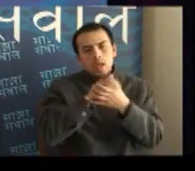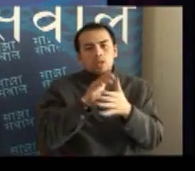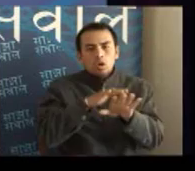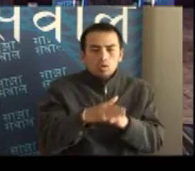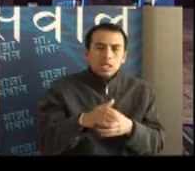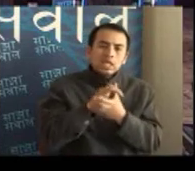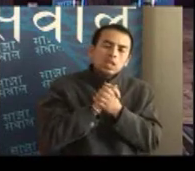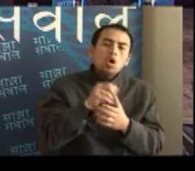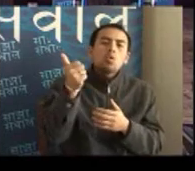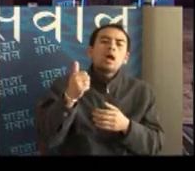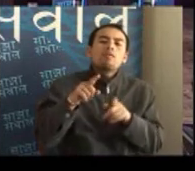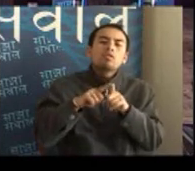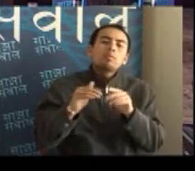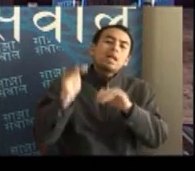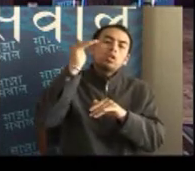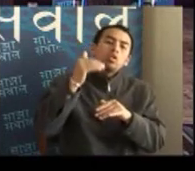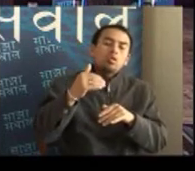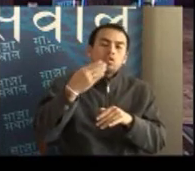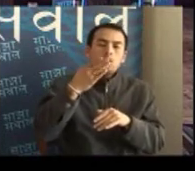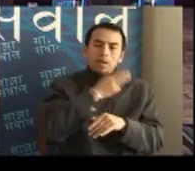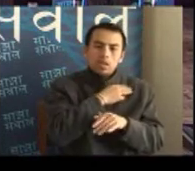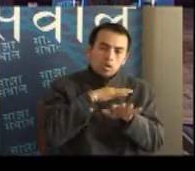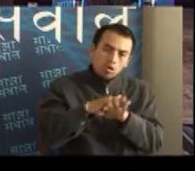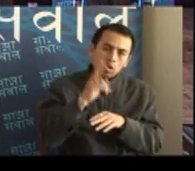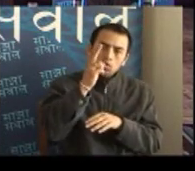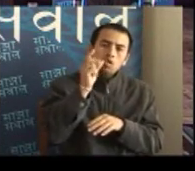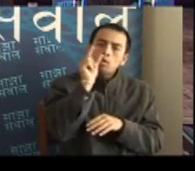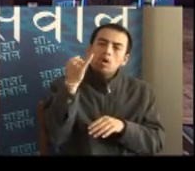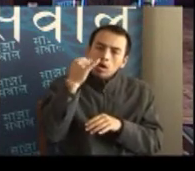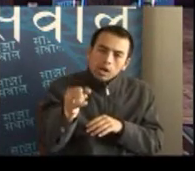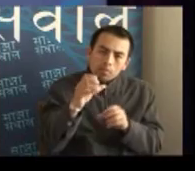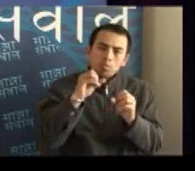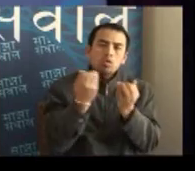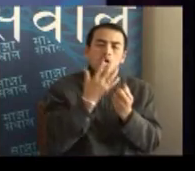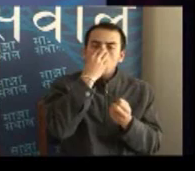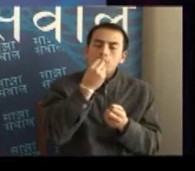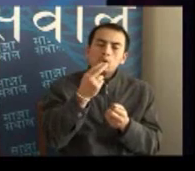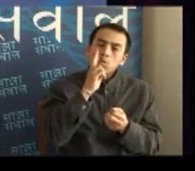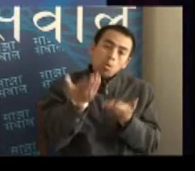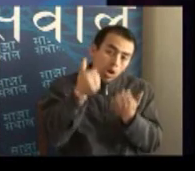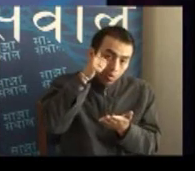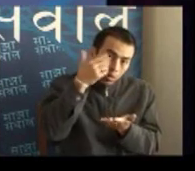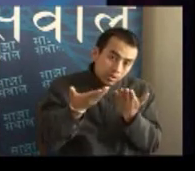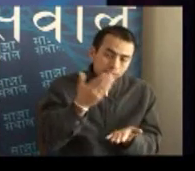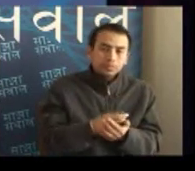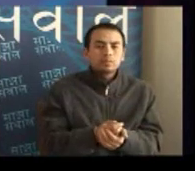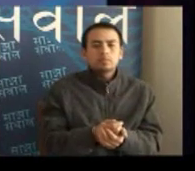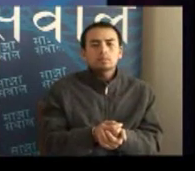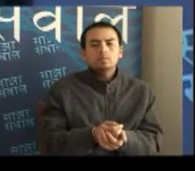साथीहरूले, सहकर्मीहरूले अथवा आफूभन्दा सिनियरहरूले चाहिँ त्यस्तो शब्दहरू प्रयोग भएको अथवा आफूलाई अप्ठ्यारो लागेको केही अनुभवहरू छन् तपाईँका